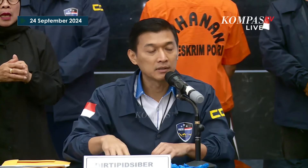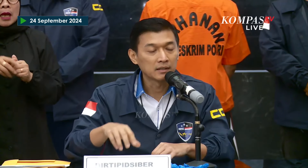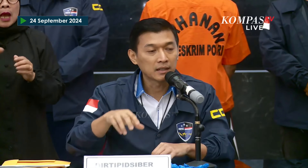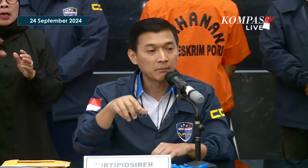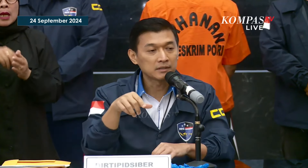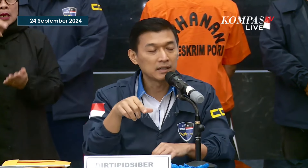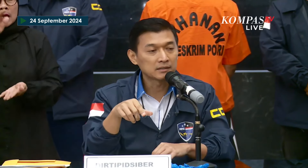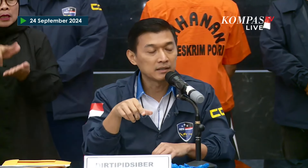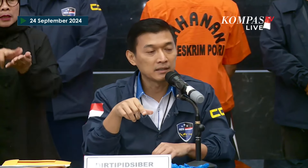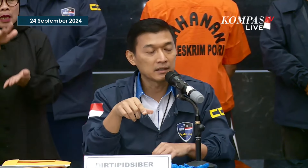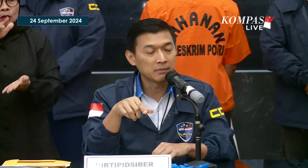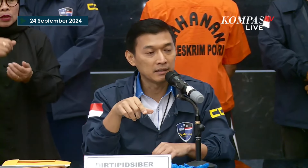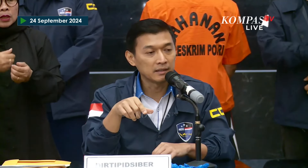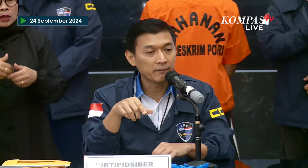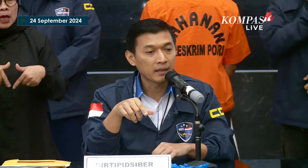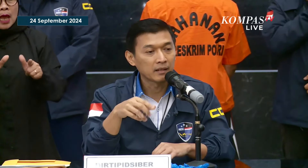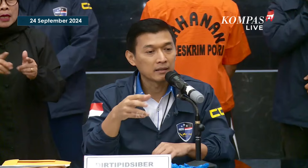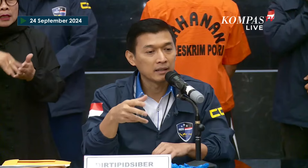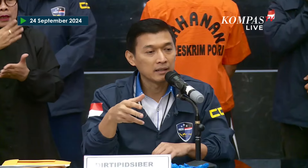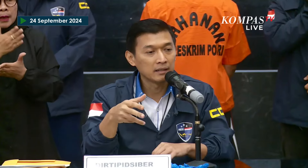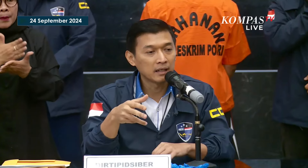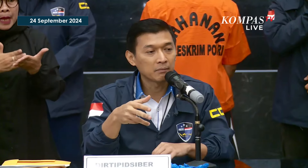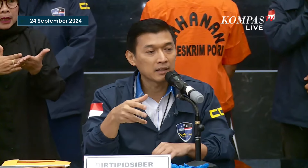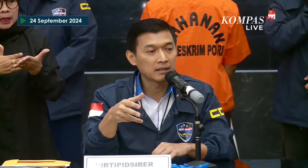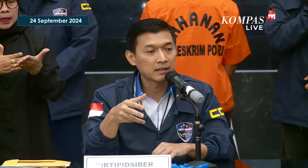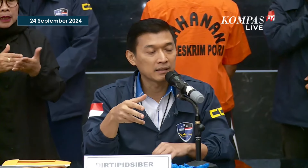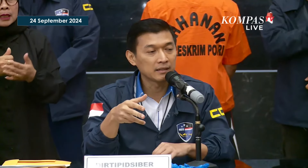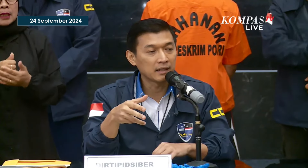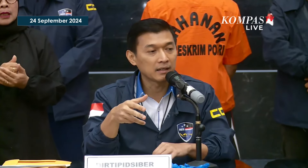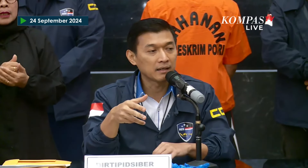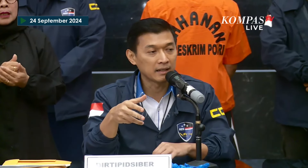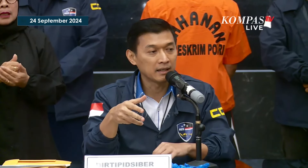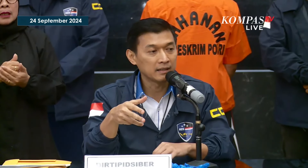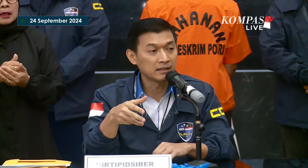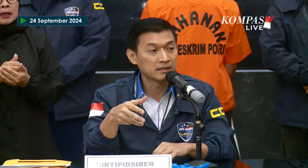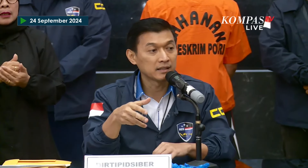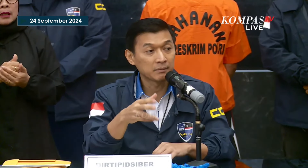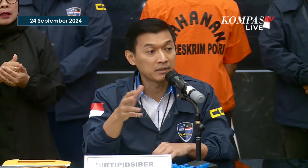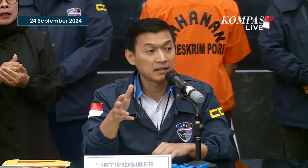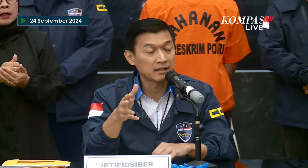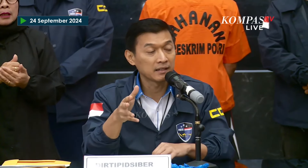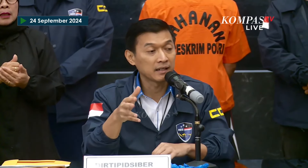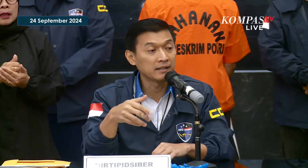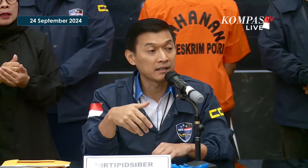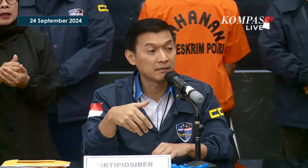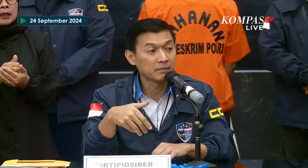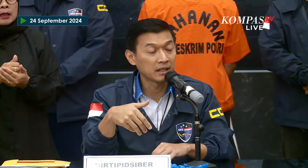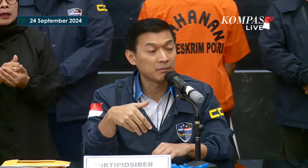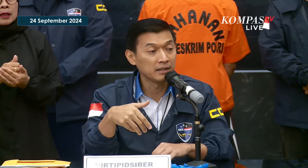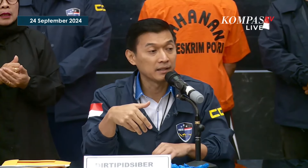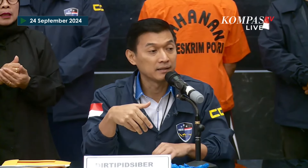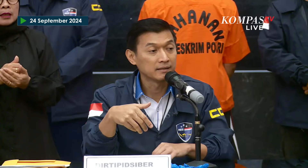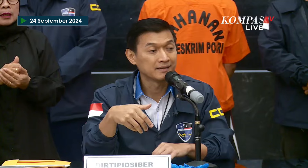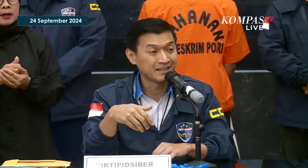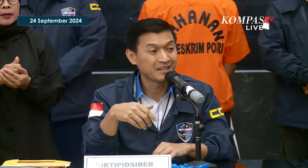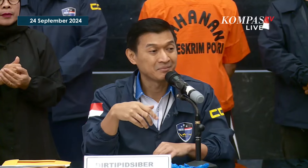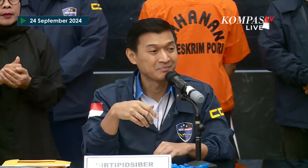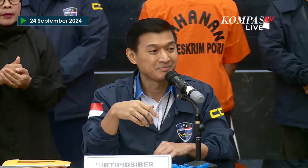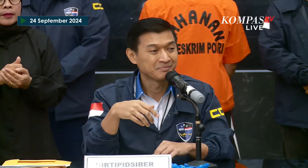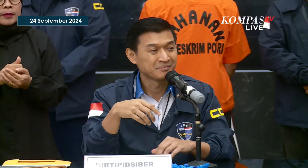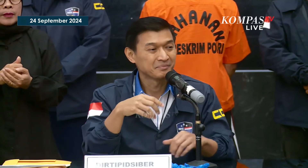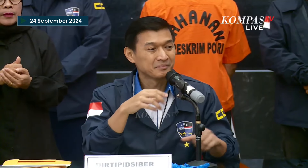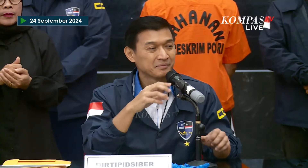4.100. Kami sedang selidiki kembali di dalam rekening-rekening yang ada yang disita sampai dengan rekening lain yang mereka miliki.